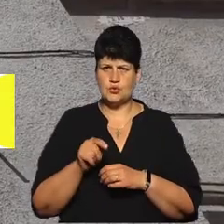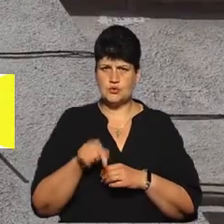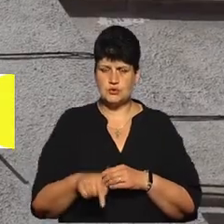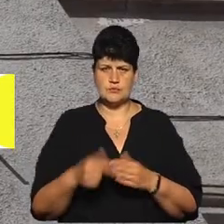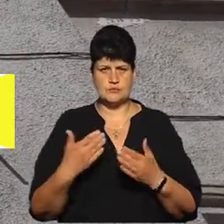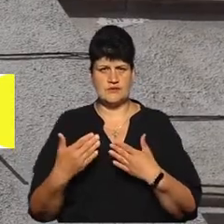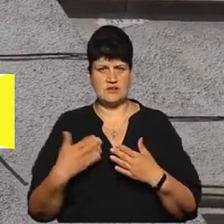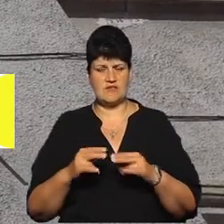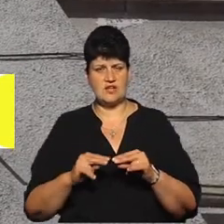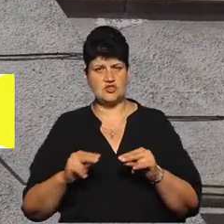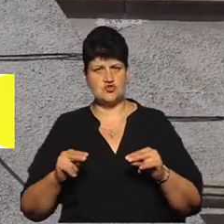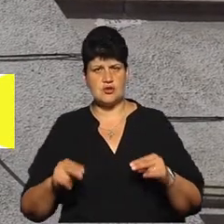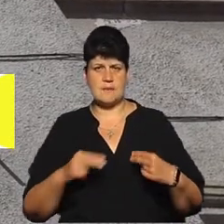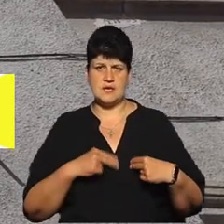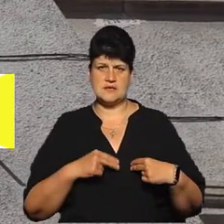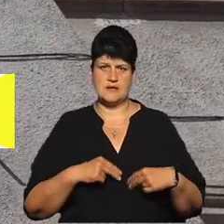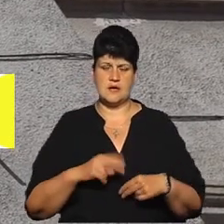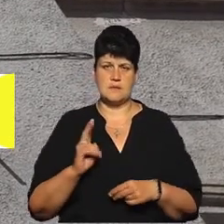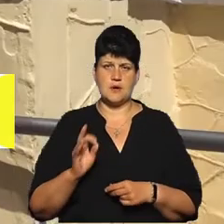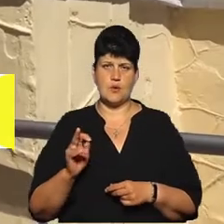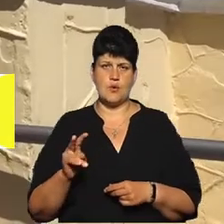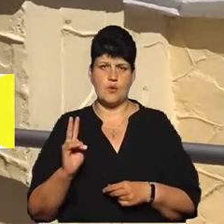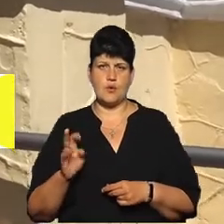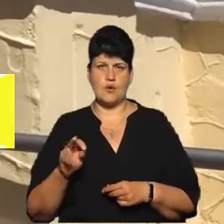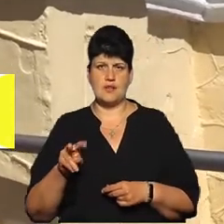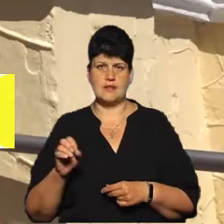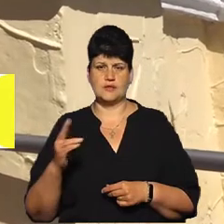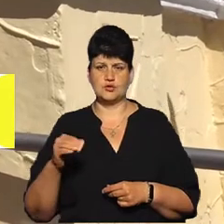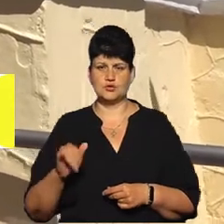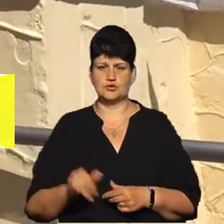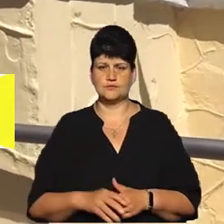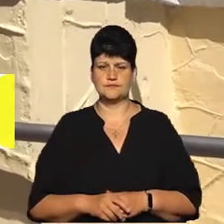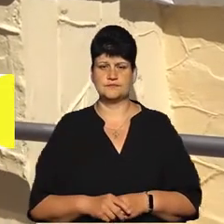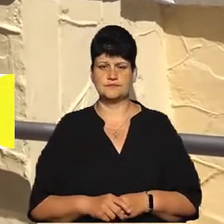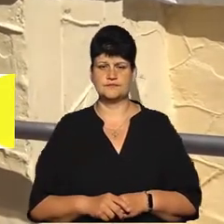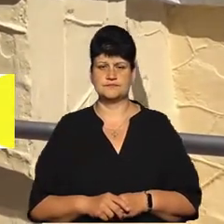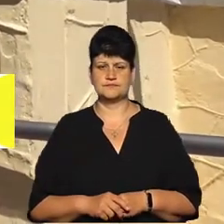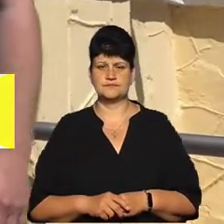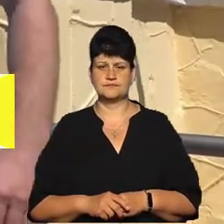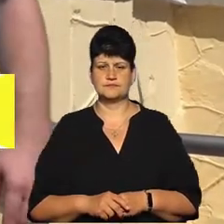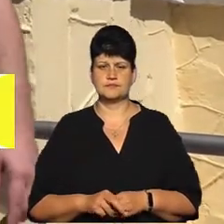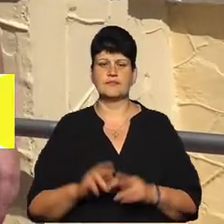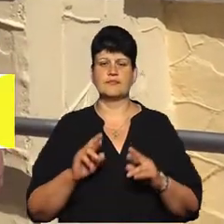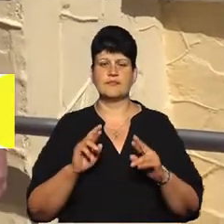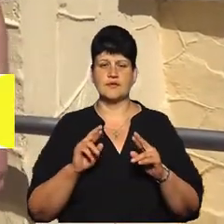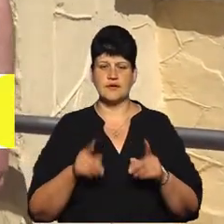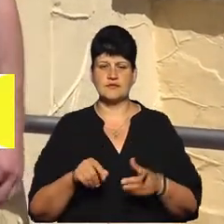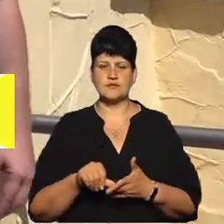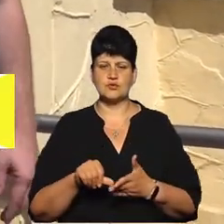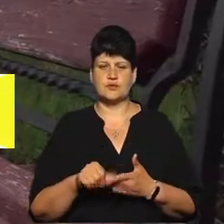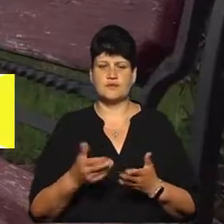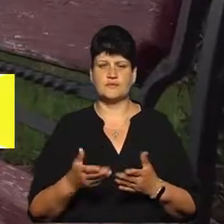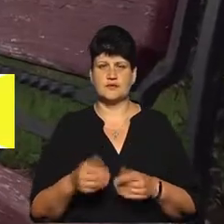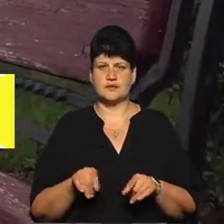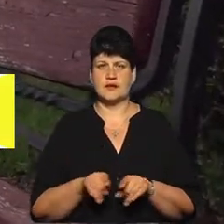поспілкуватися з викладачами та працівниками коледжу. Привіт! Як тобі спати? Ти нині виступаєш? Так, я вас